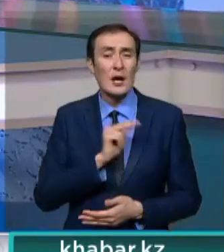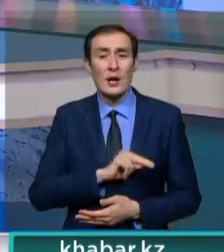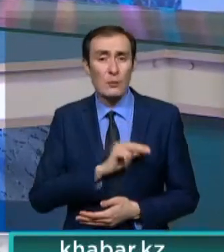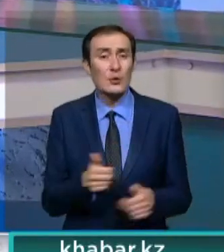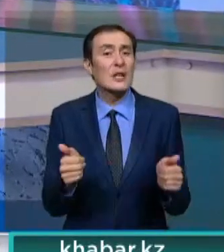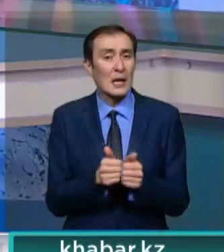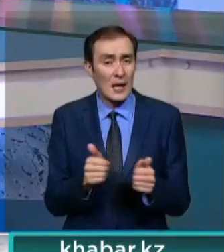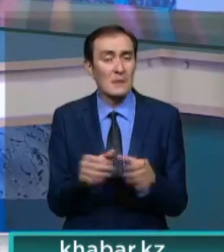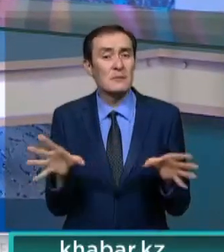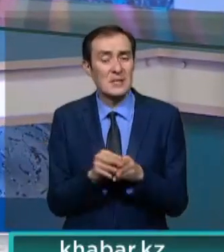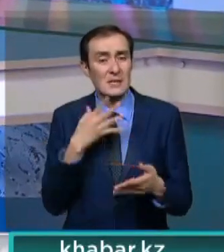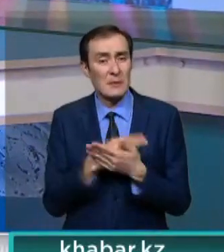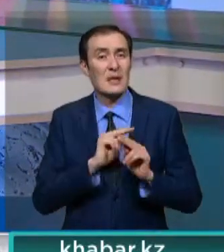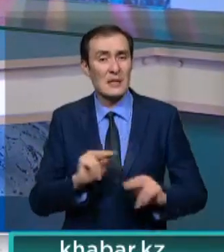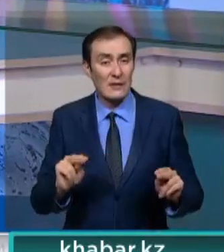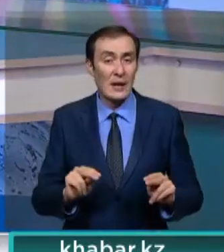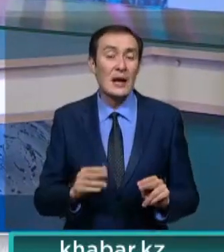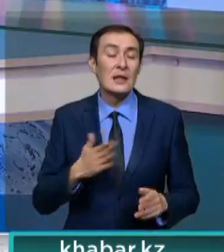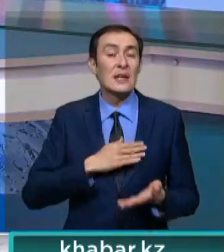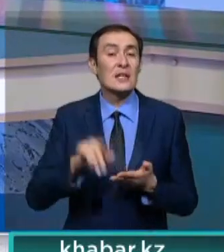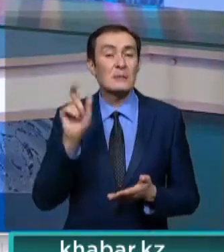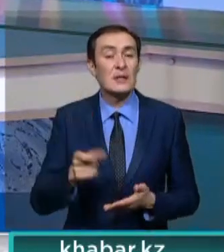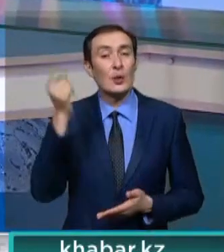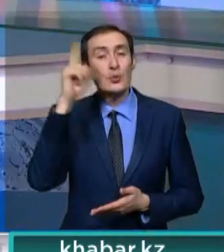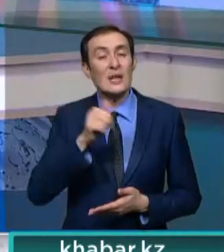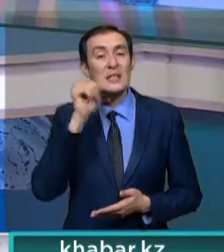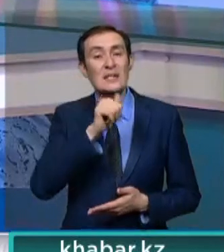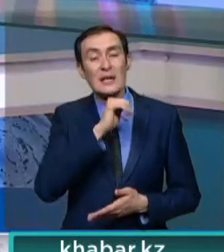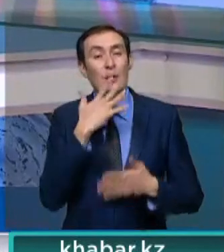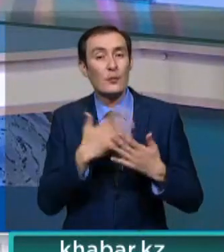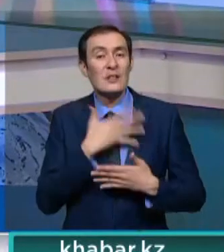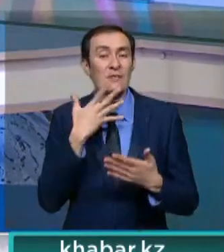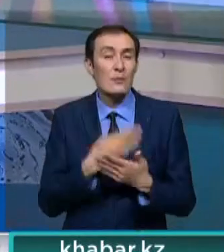сих пор работает бок о бок со своим наставником. Марина Золотарева узнала